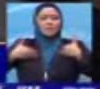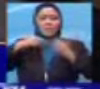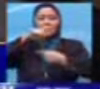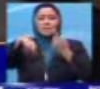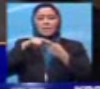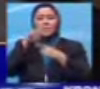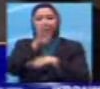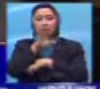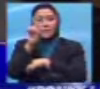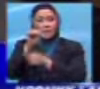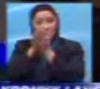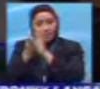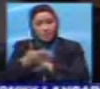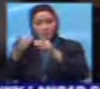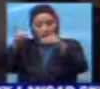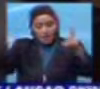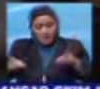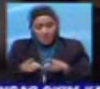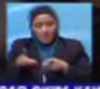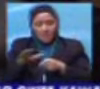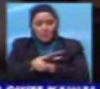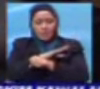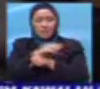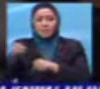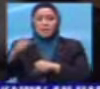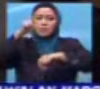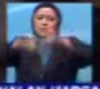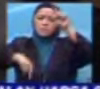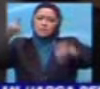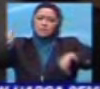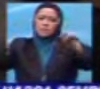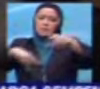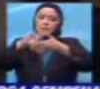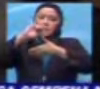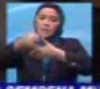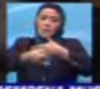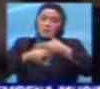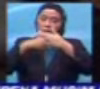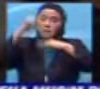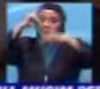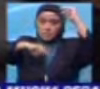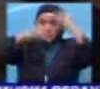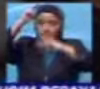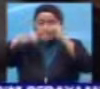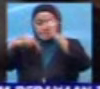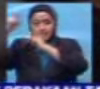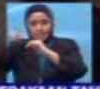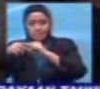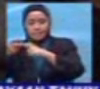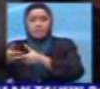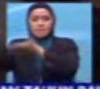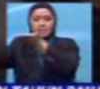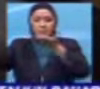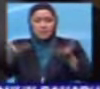penuh dan juga pelbagai projek-projek pembangunan masuk ke Bagan